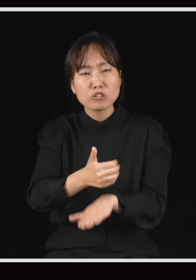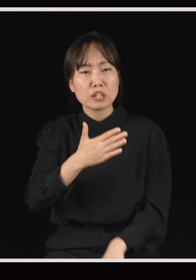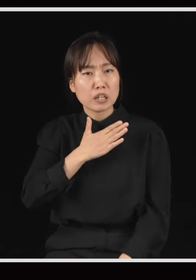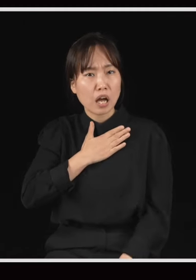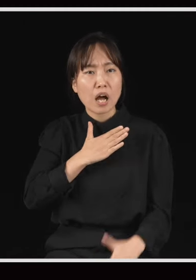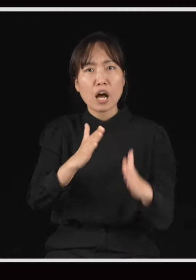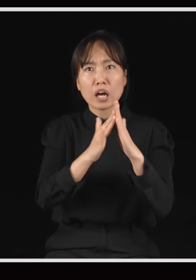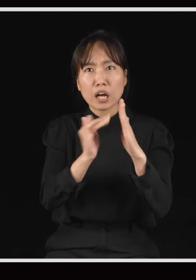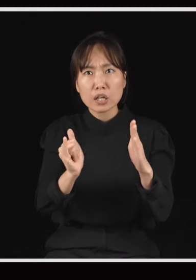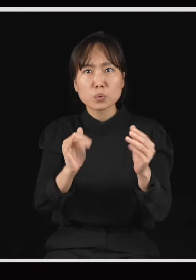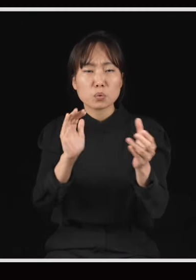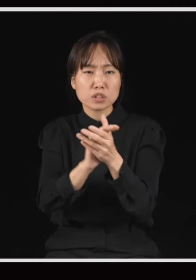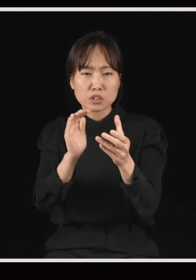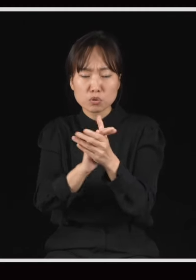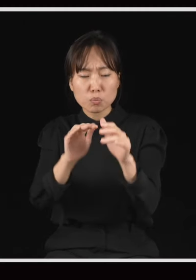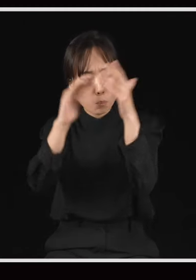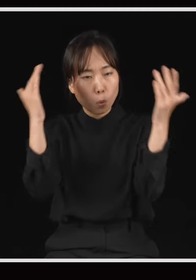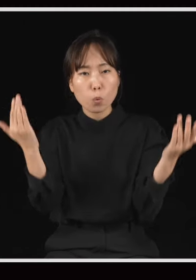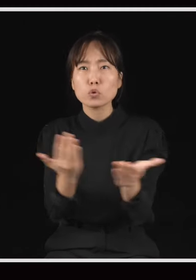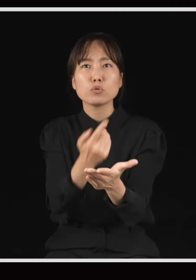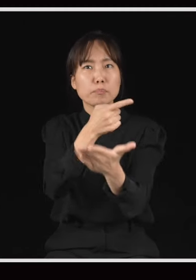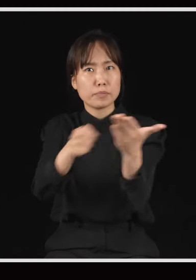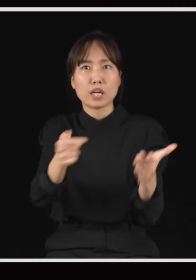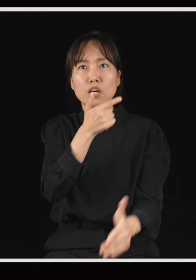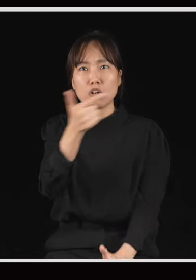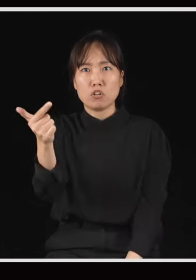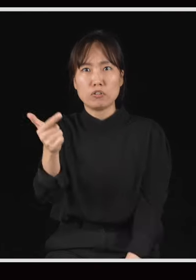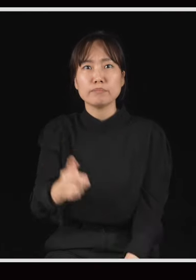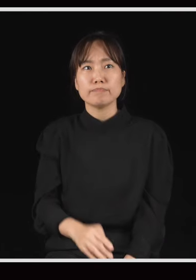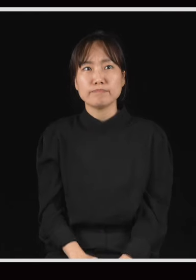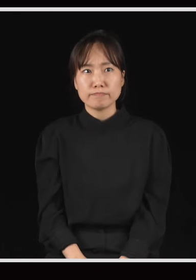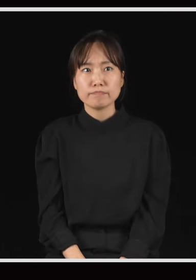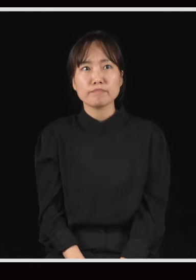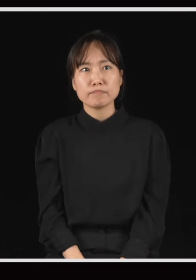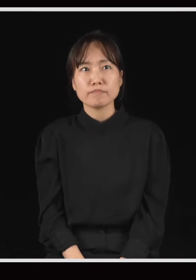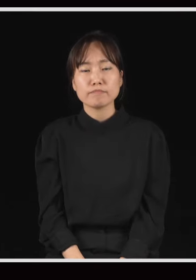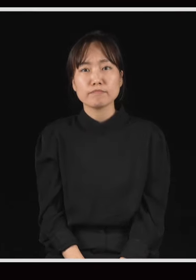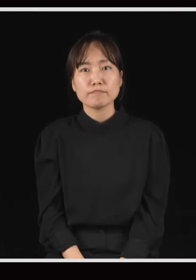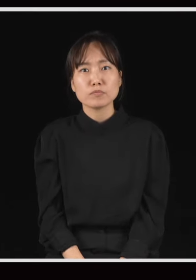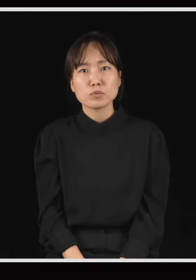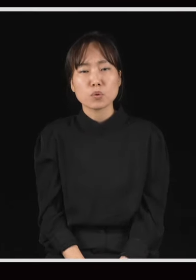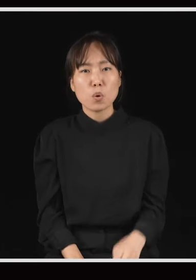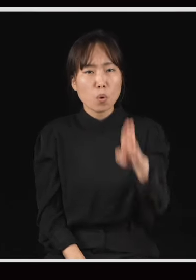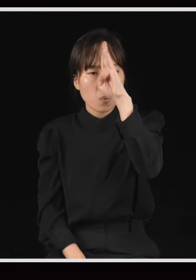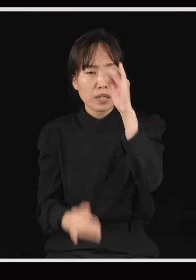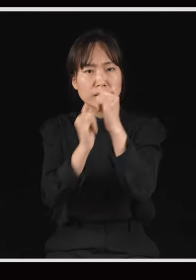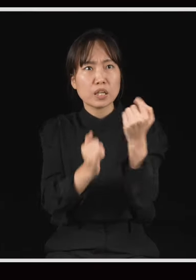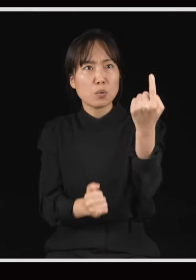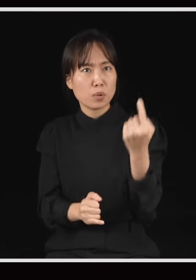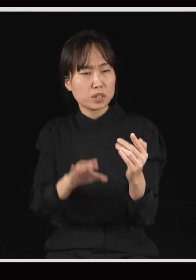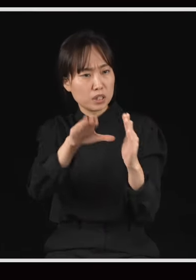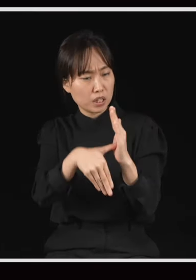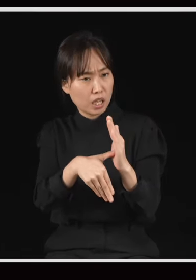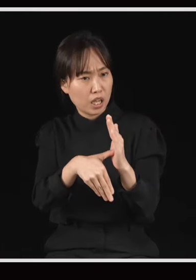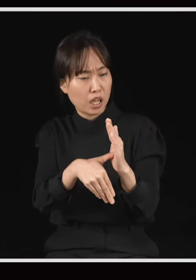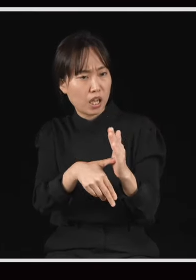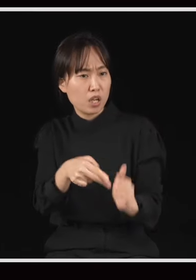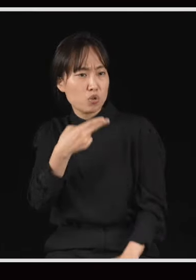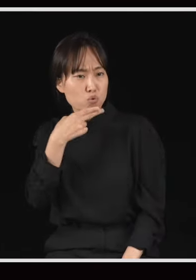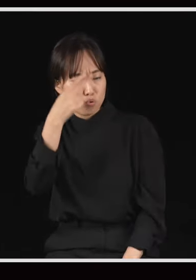그게 자기만 파괴하는 게 아니라 주변인의 피해를 주는 의사결정을 반복하게 합니다. 제가 술과 관련된 이야기를